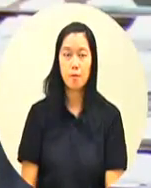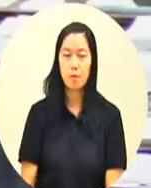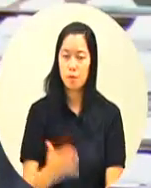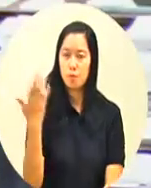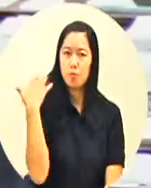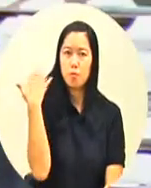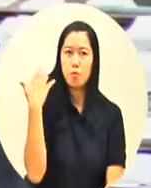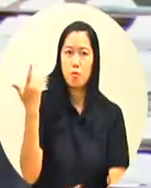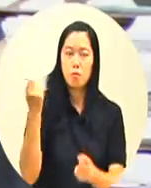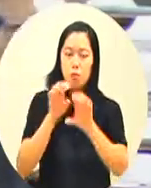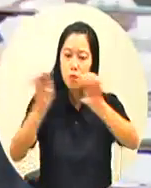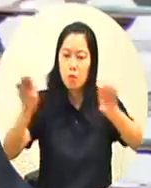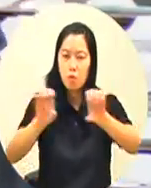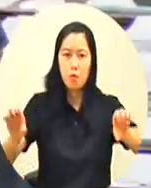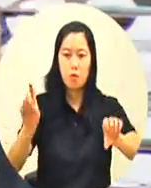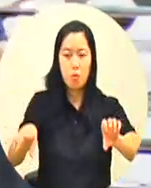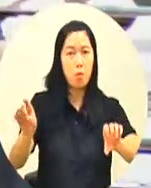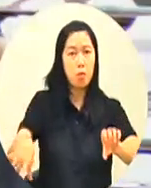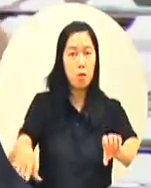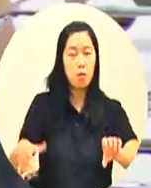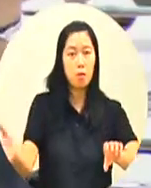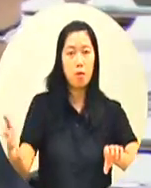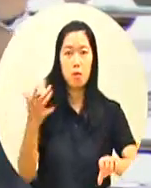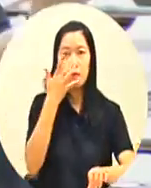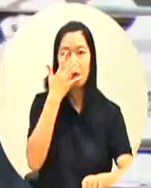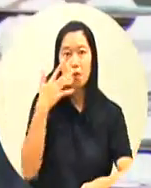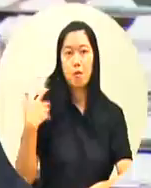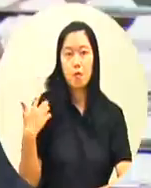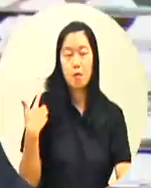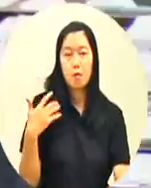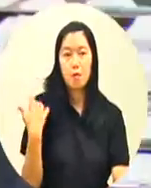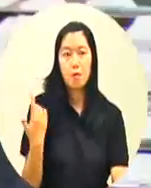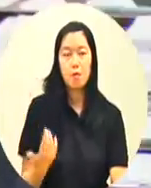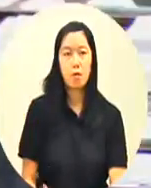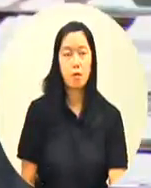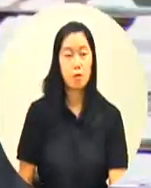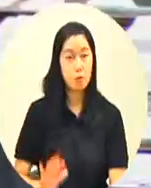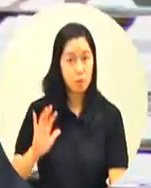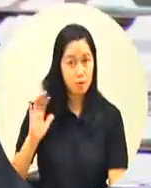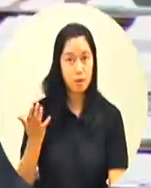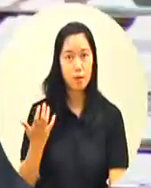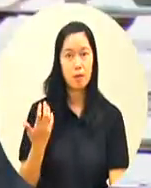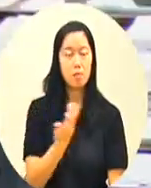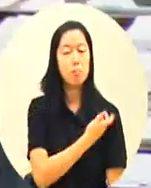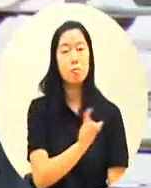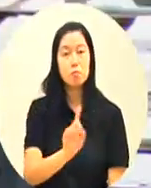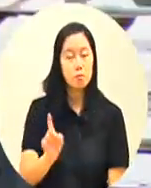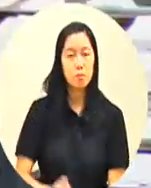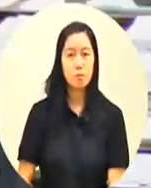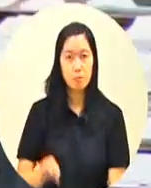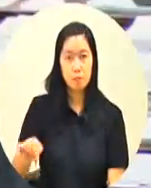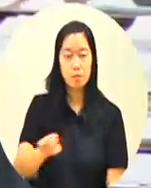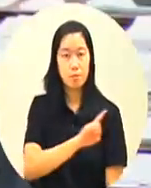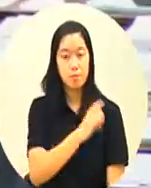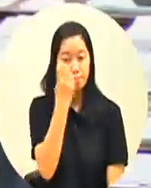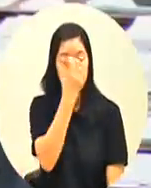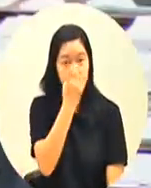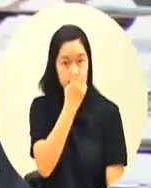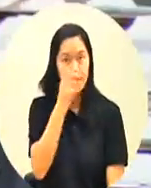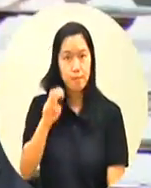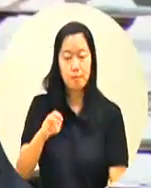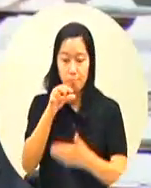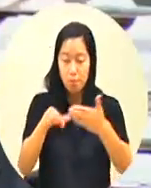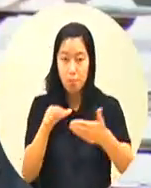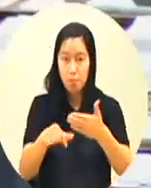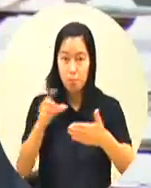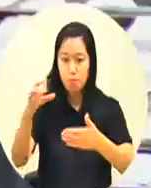能管线在哪里在哪里，其实我们都蒙蒙标标，但是现在不管怎么样，在这个自治条例已经纳